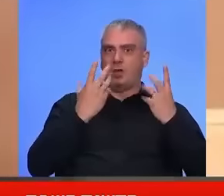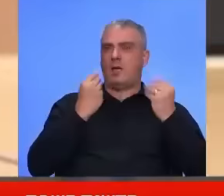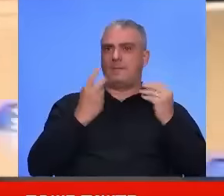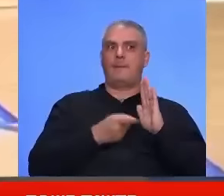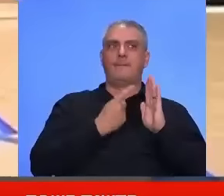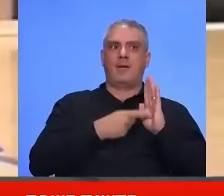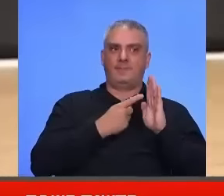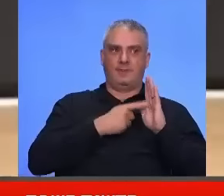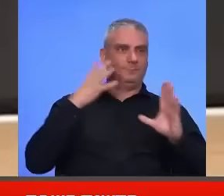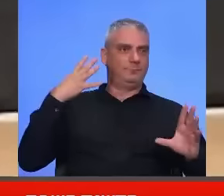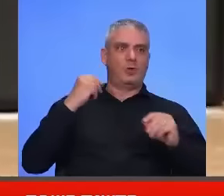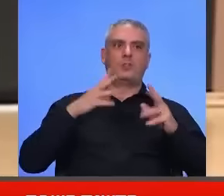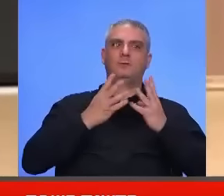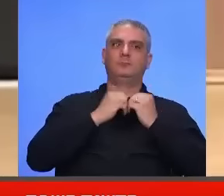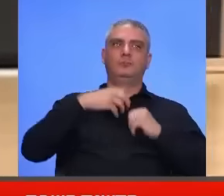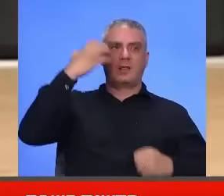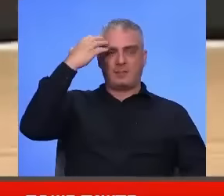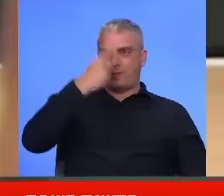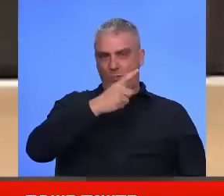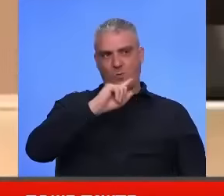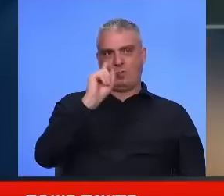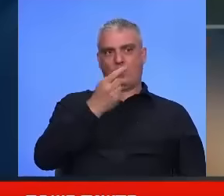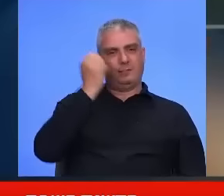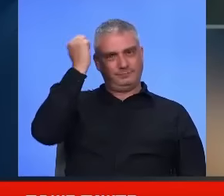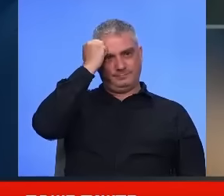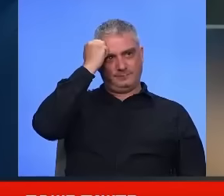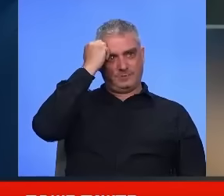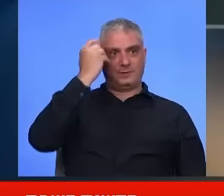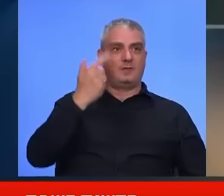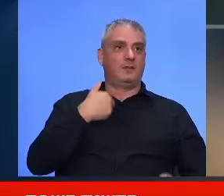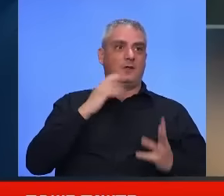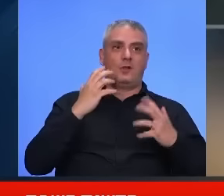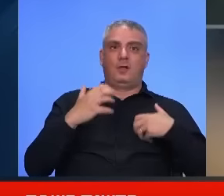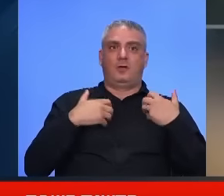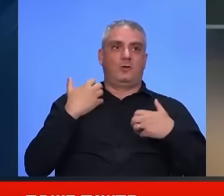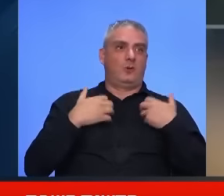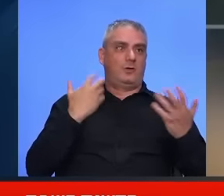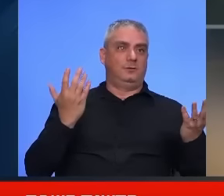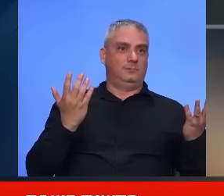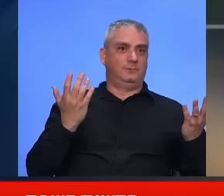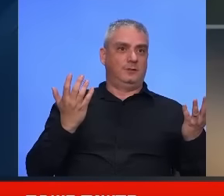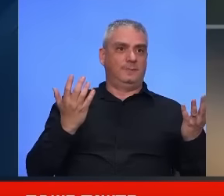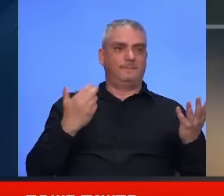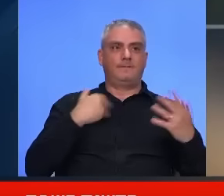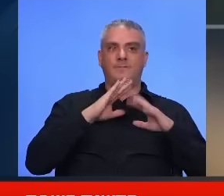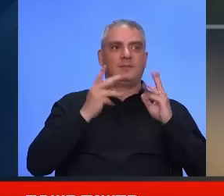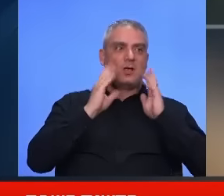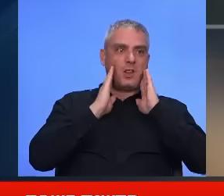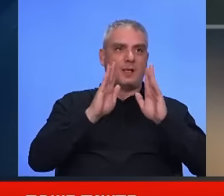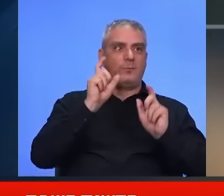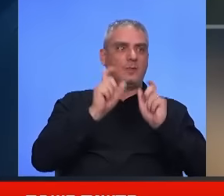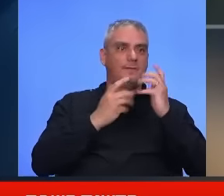פעמים בתולדות משפחת המלוכה, כולם מכים על חטא. I'm just so angry. I've lost all faith in